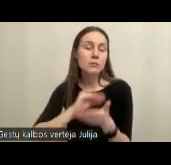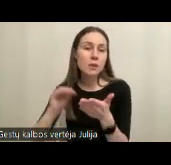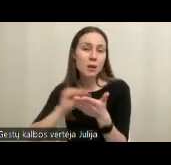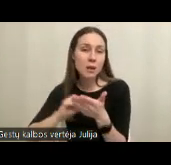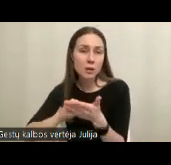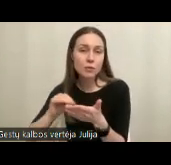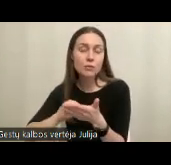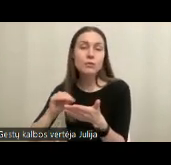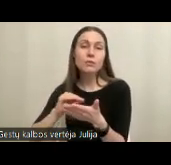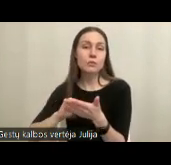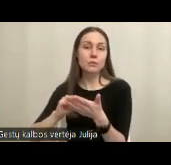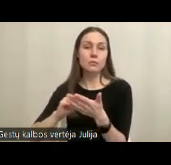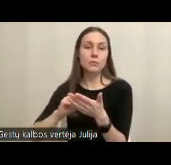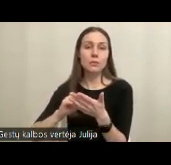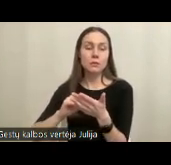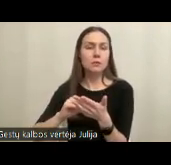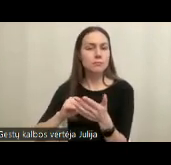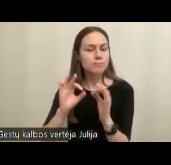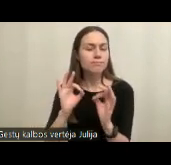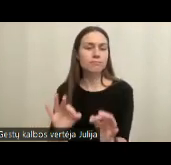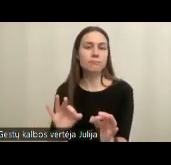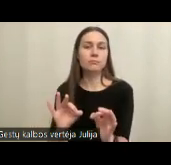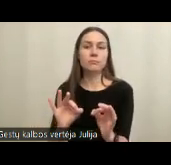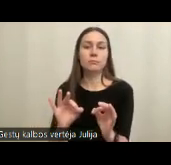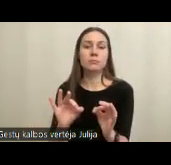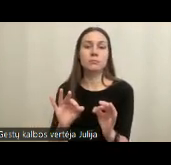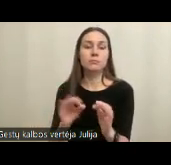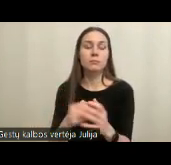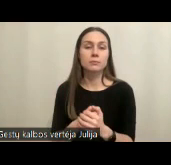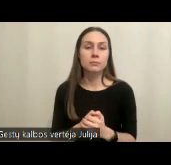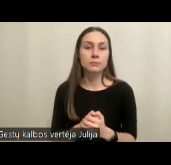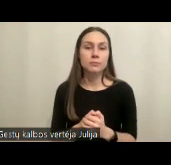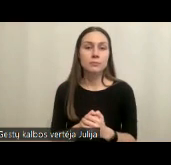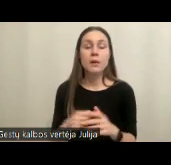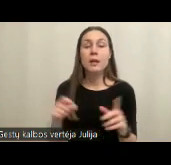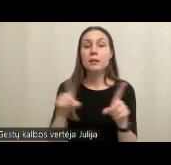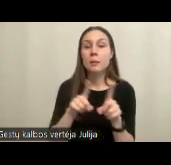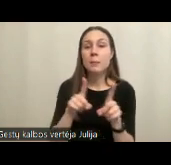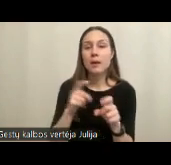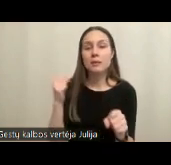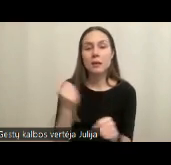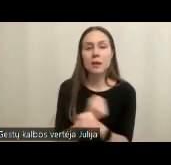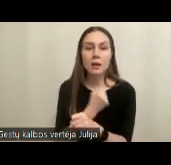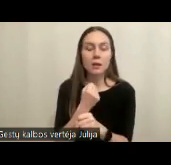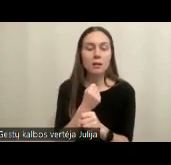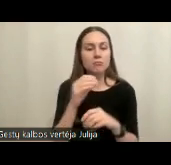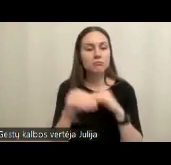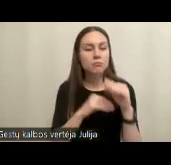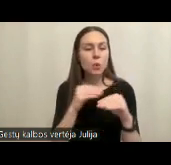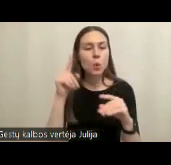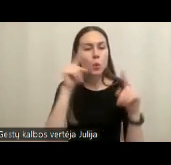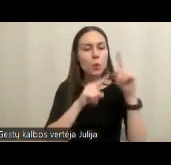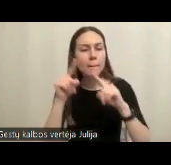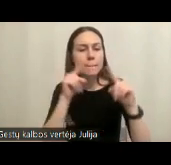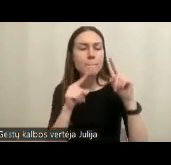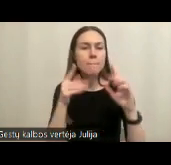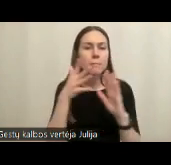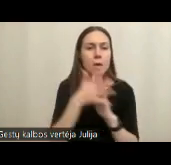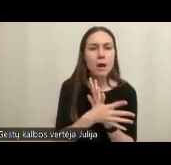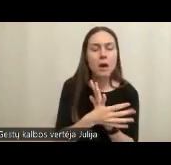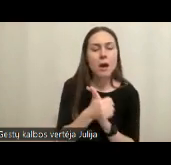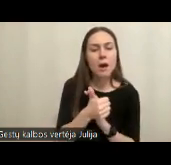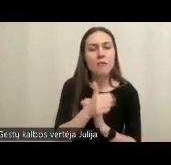tinkami. Ir taip pat mes turime sukurti prasmingumą ir kūrybingumą, kaip padaryti, kad mūsų mokiniai